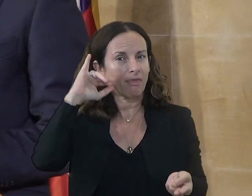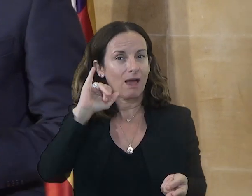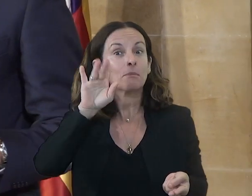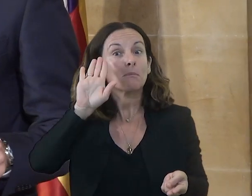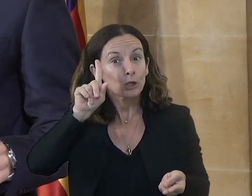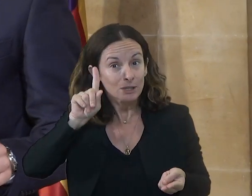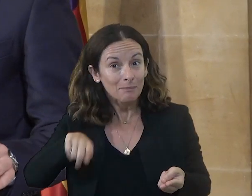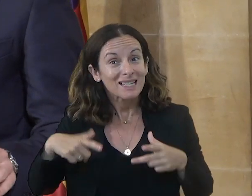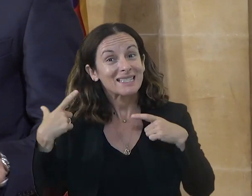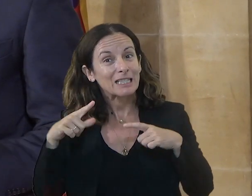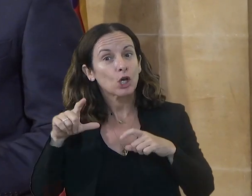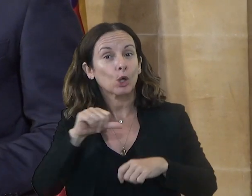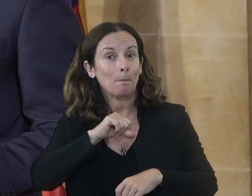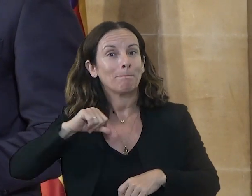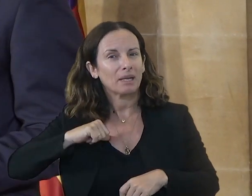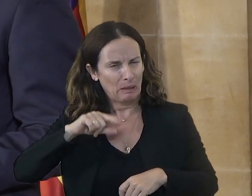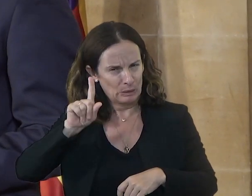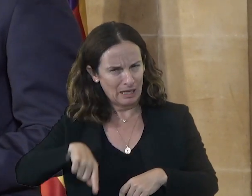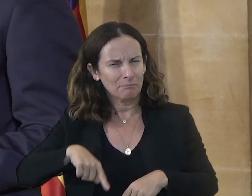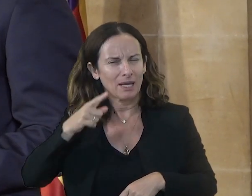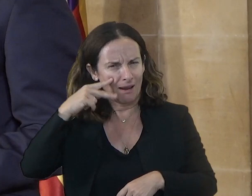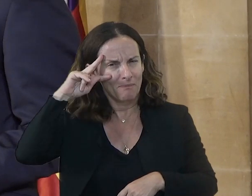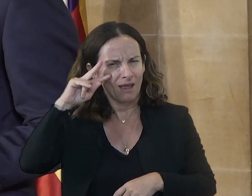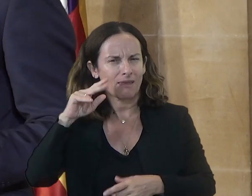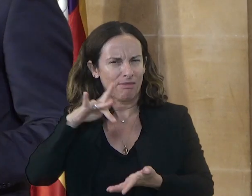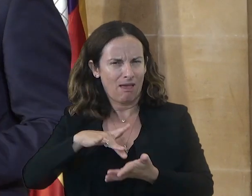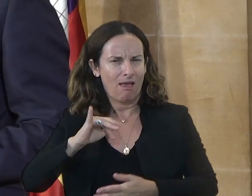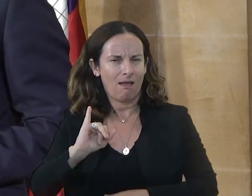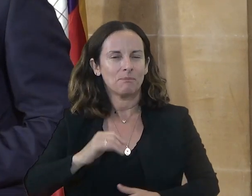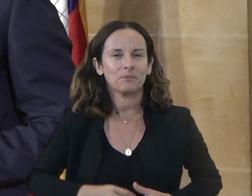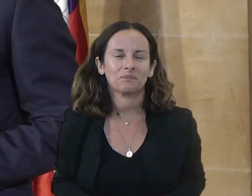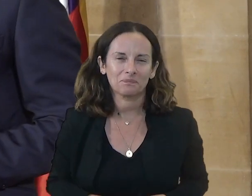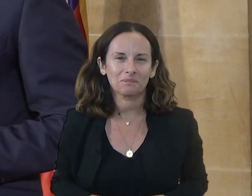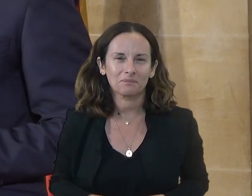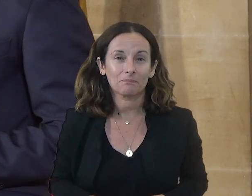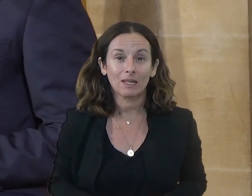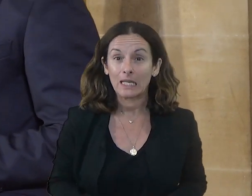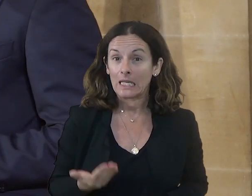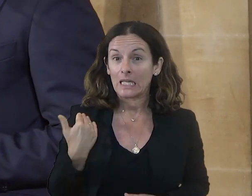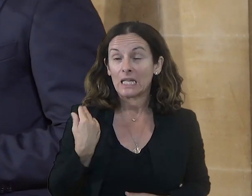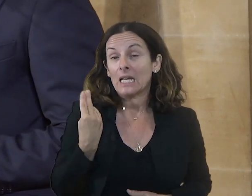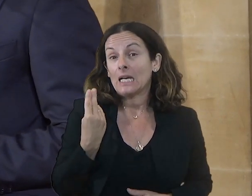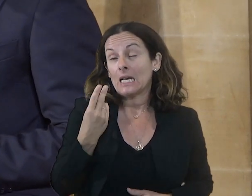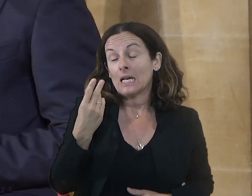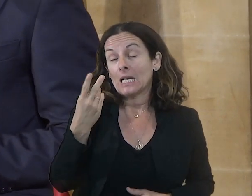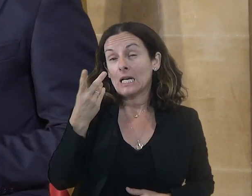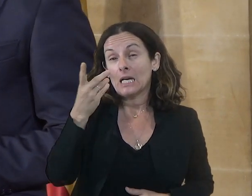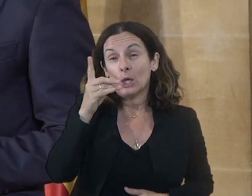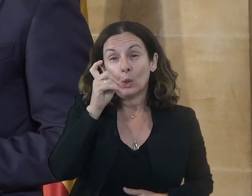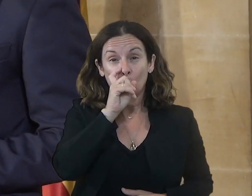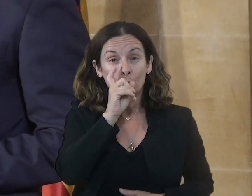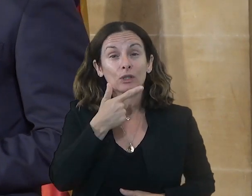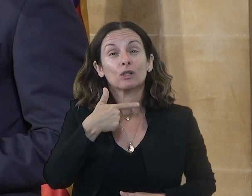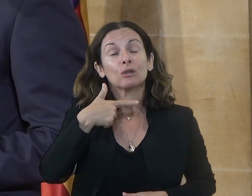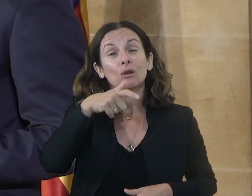públic, però també a dins el sector privat. Dia 28 de maig, els ciutadans de Mallorca varen clamar